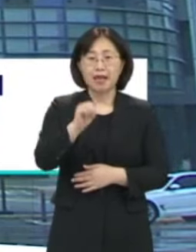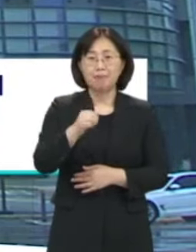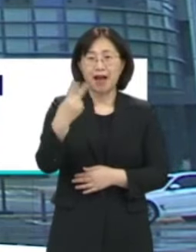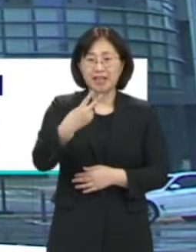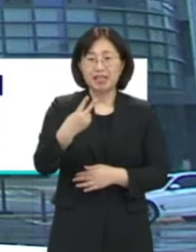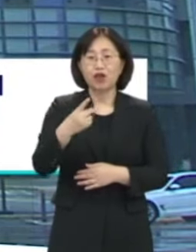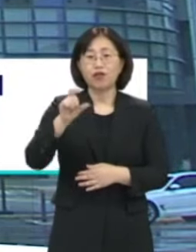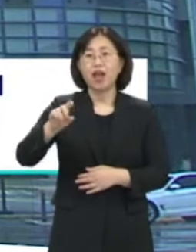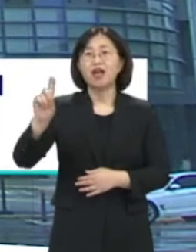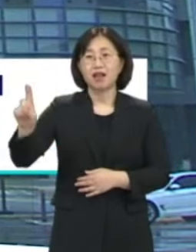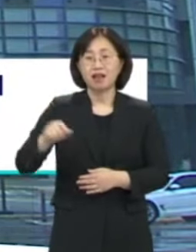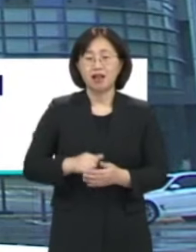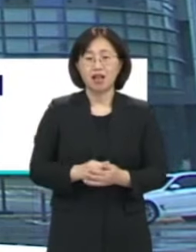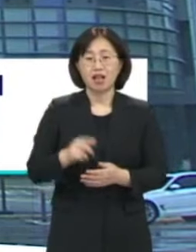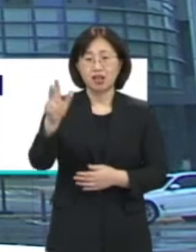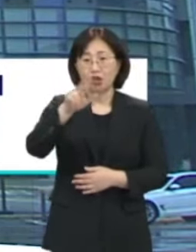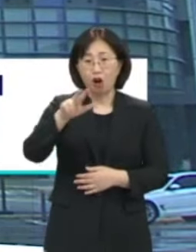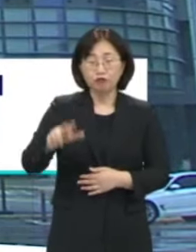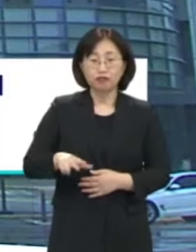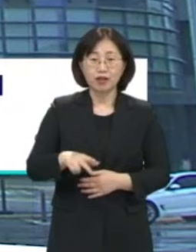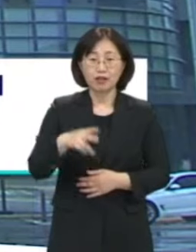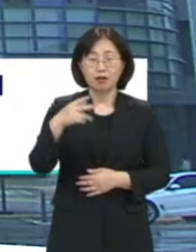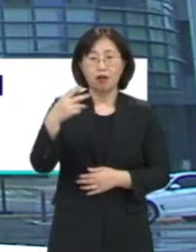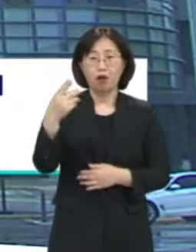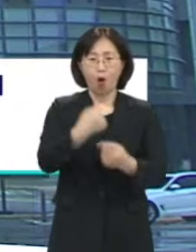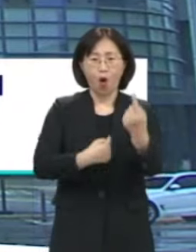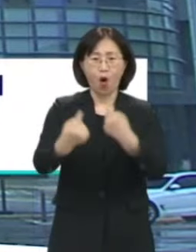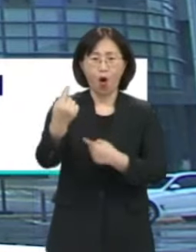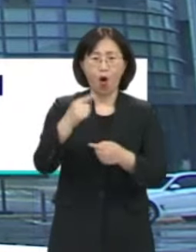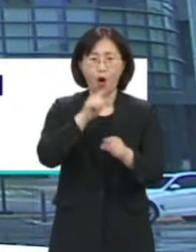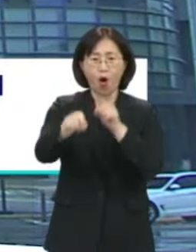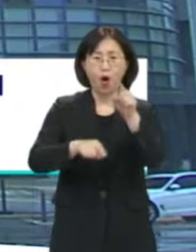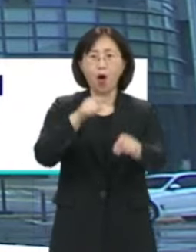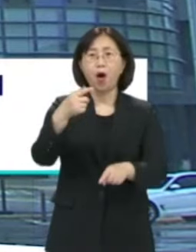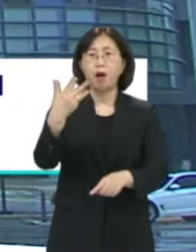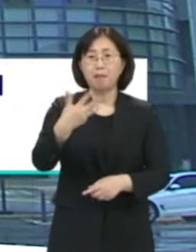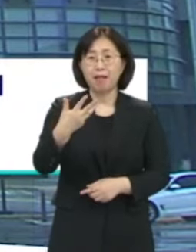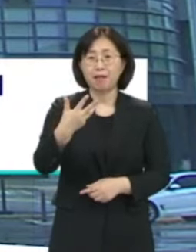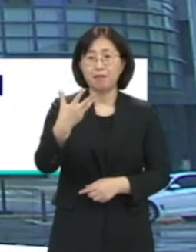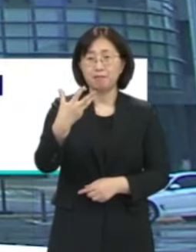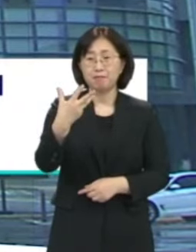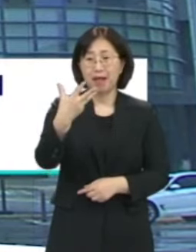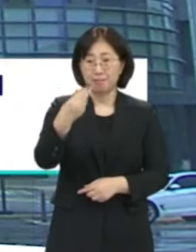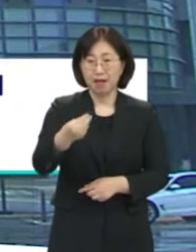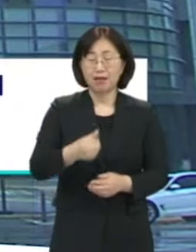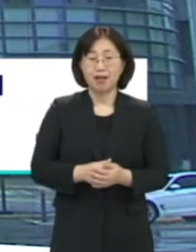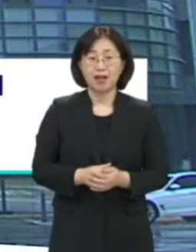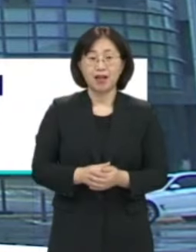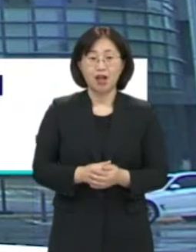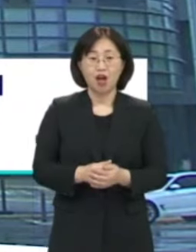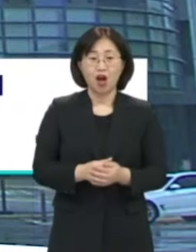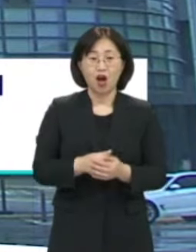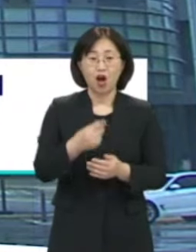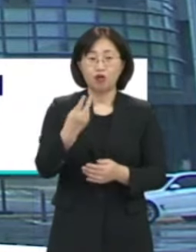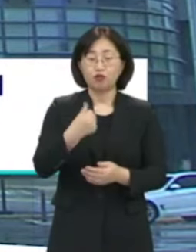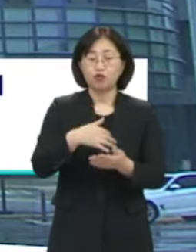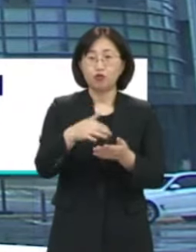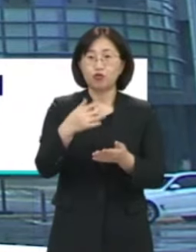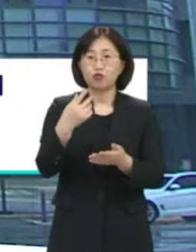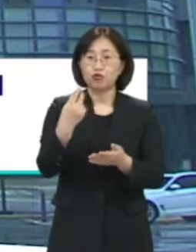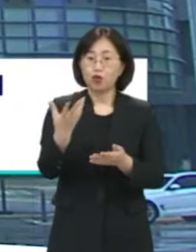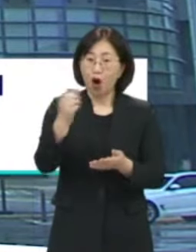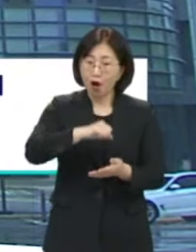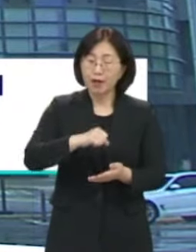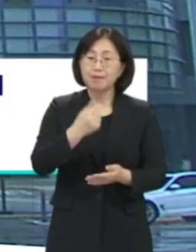물량 두 가구에 전국에서 8만 4천여 명이 청약을 한 건데요. 수억 원의 시세차익이 기대되는 무순위 청약엔